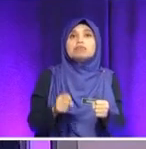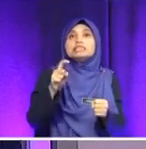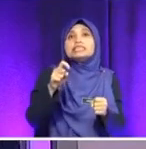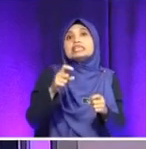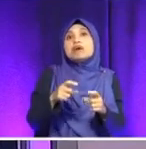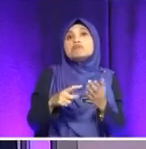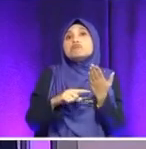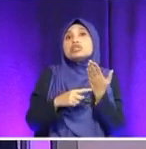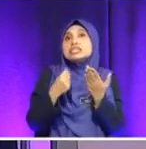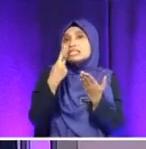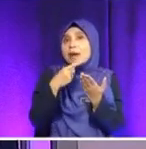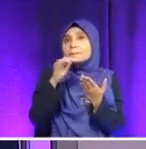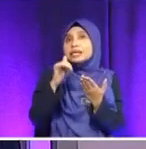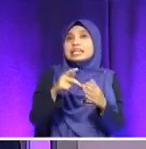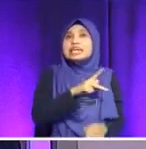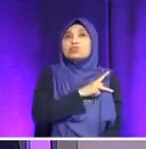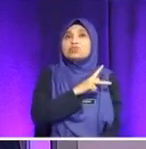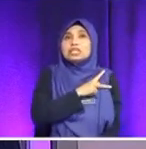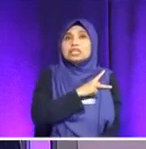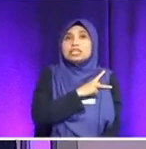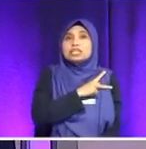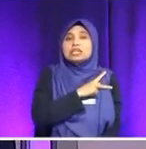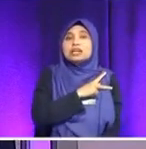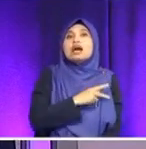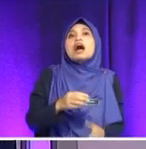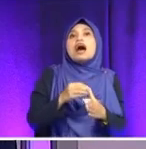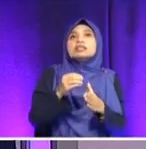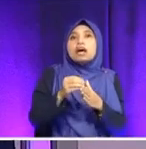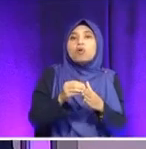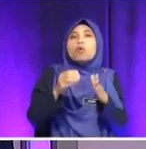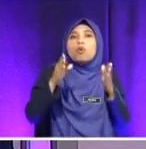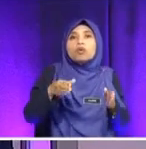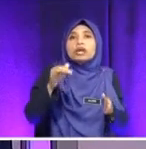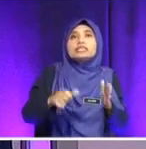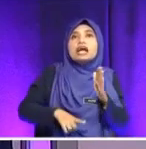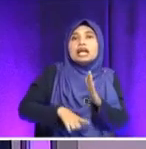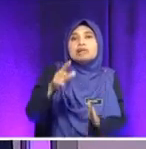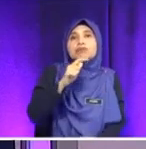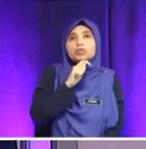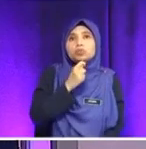pasti, jadi dahulukan orang yang lebih tua ataupun pelanggan wanita.